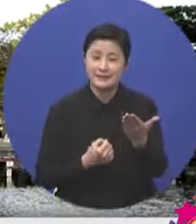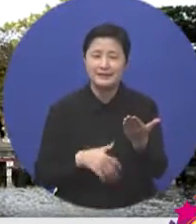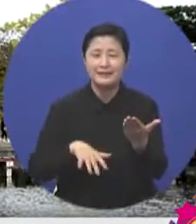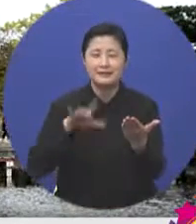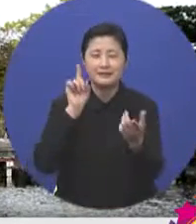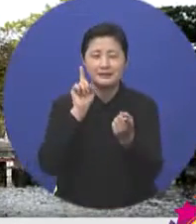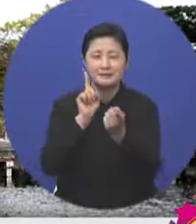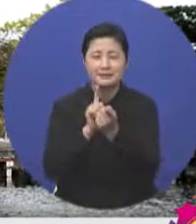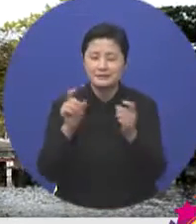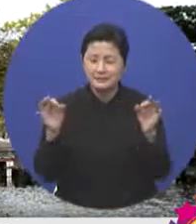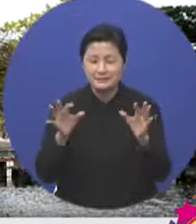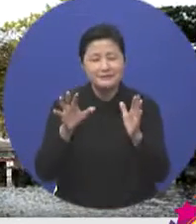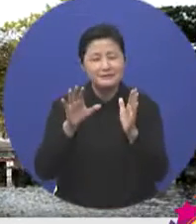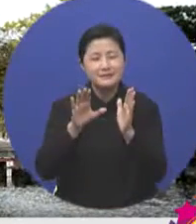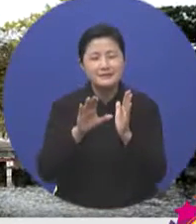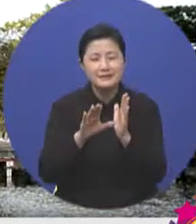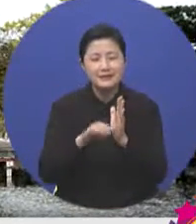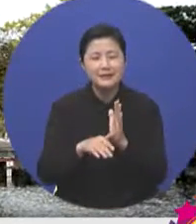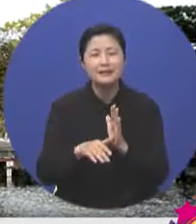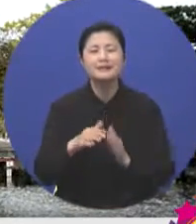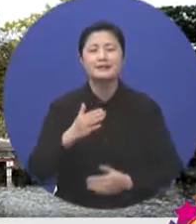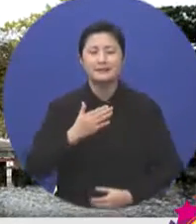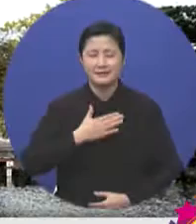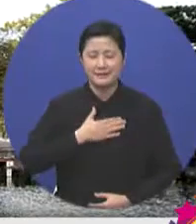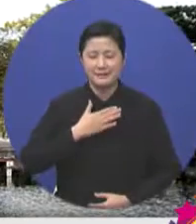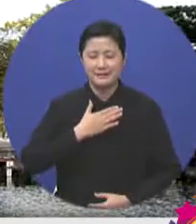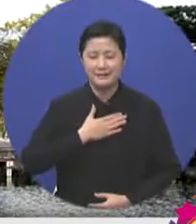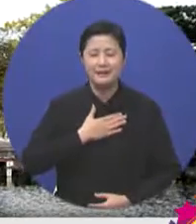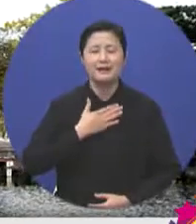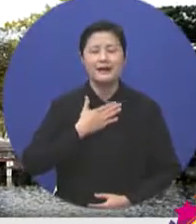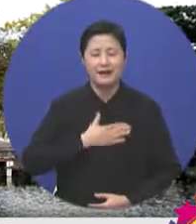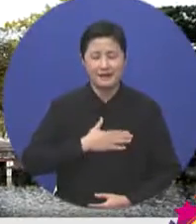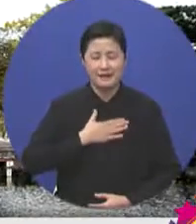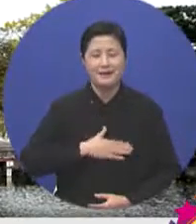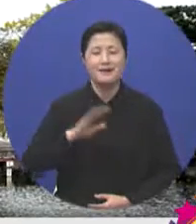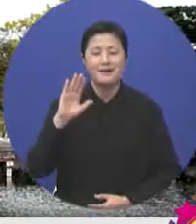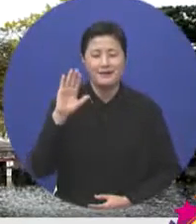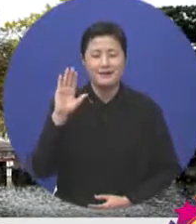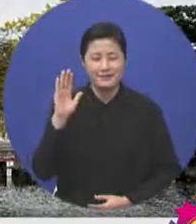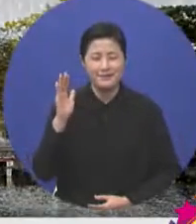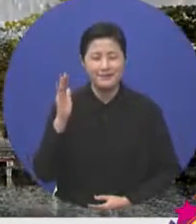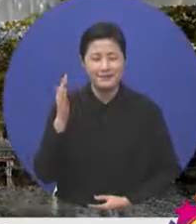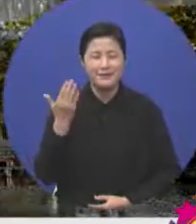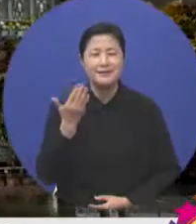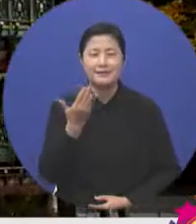당신은 저의 만난 주인과 나는 알았어.